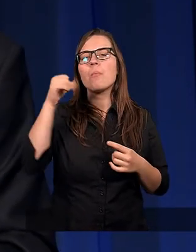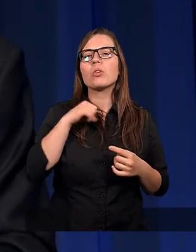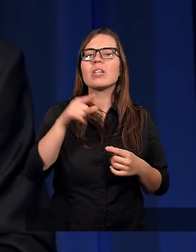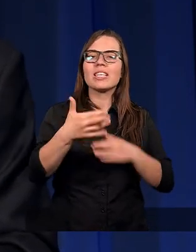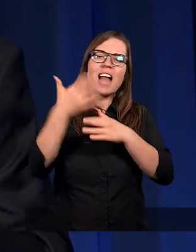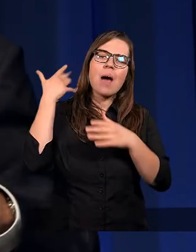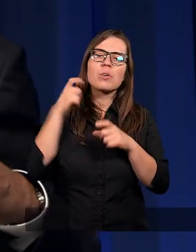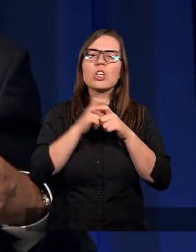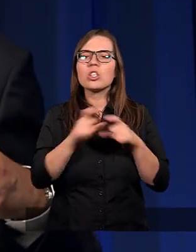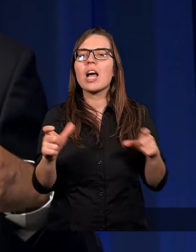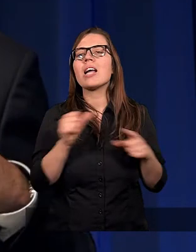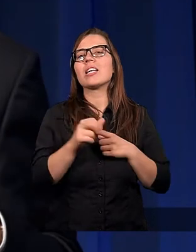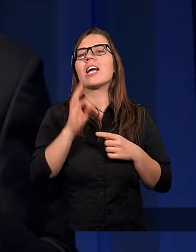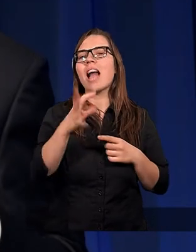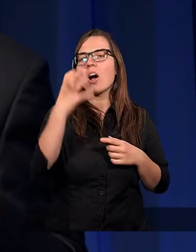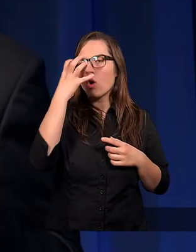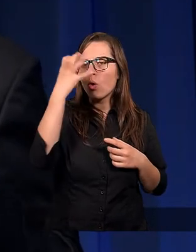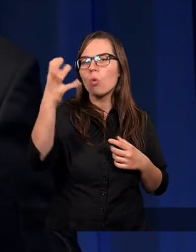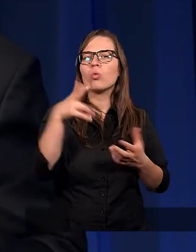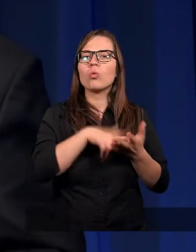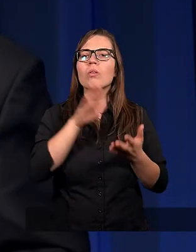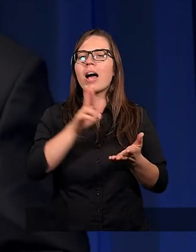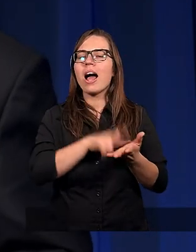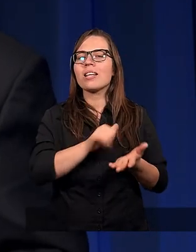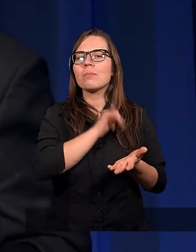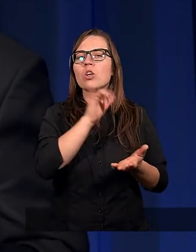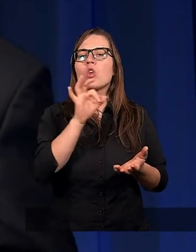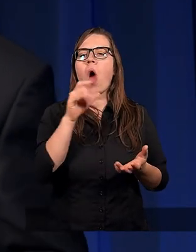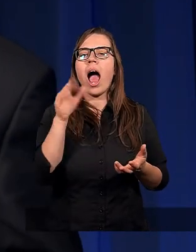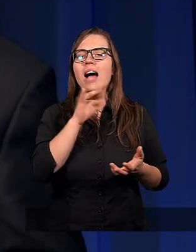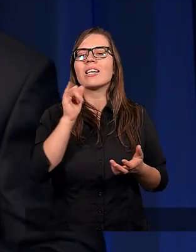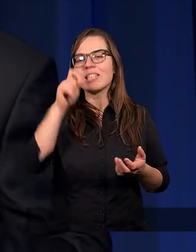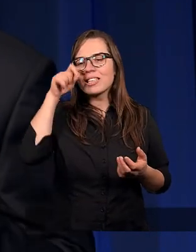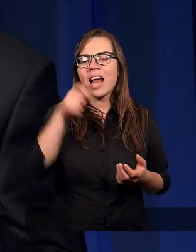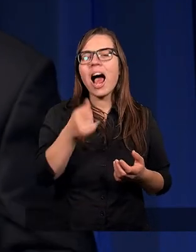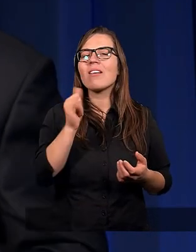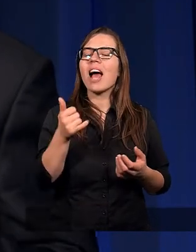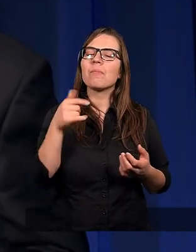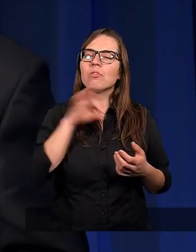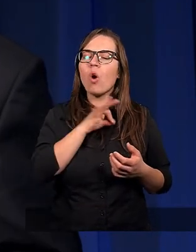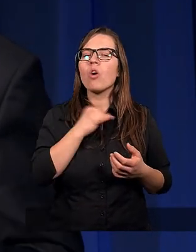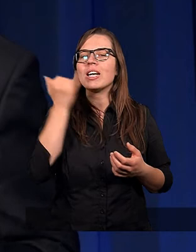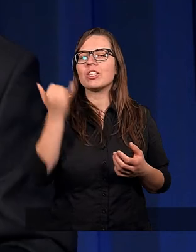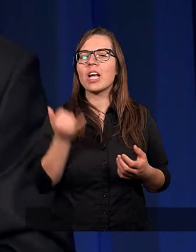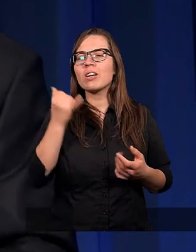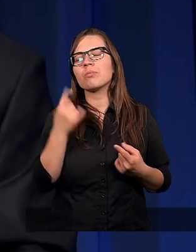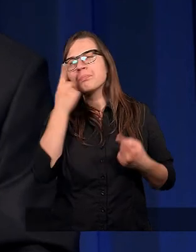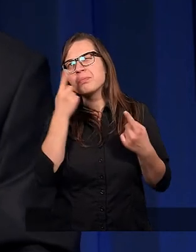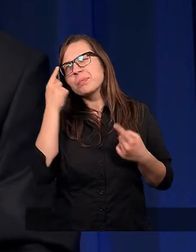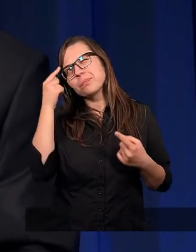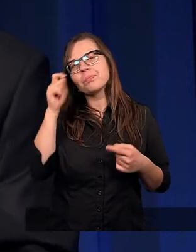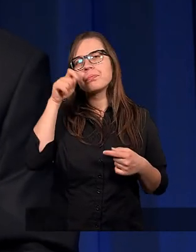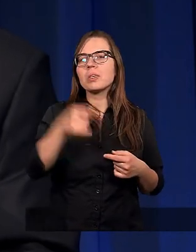sobie tamte czasy. Jest taki król, który na imię ma Joasz i zastanawia się, jakby tutaj nazwać swoje dziecko, swojego